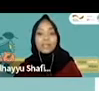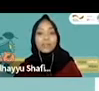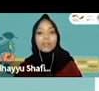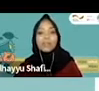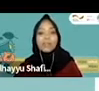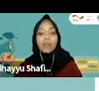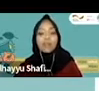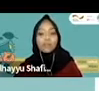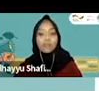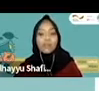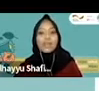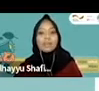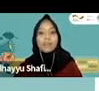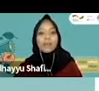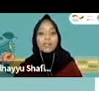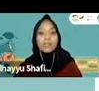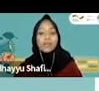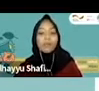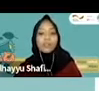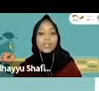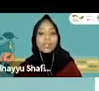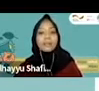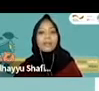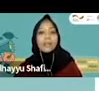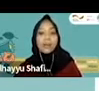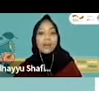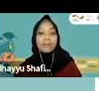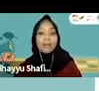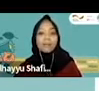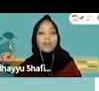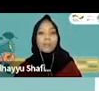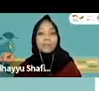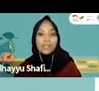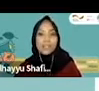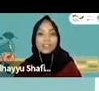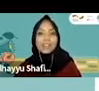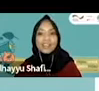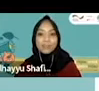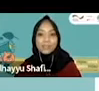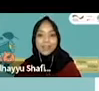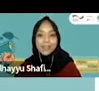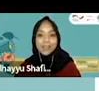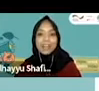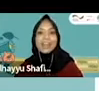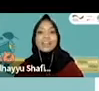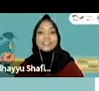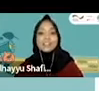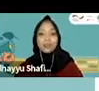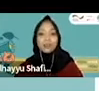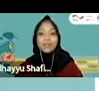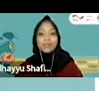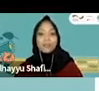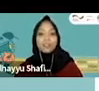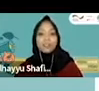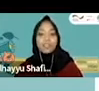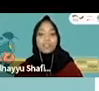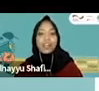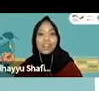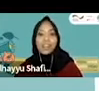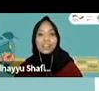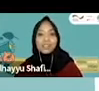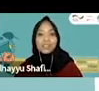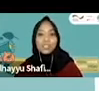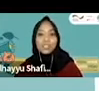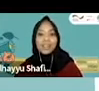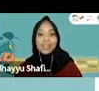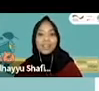rekomendasi Perlindungan Konsumen dari praktik greenwashing kepada para pemangku kepentingan dan kebijakan sebelum kita masuk